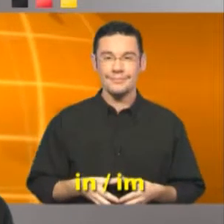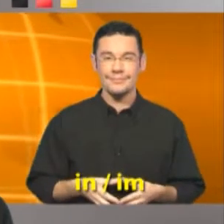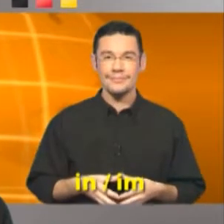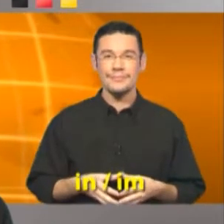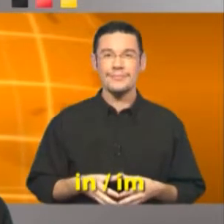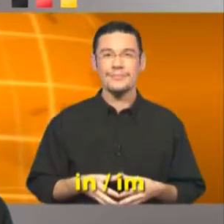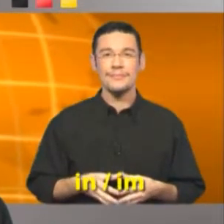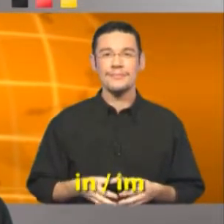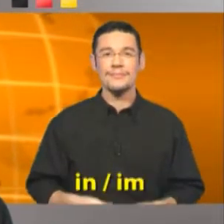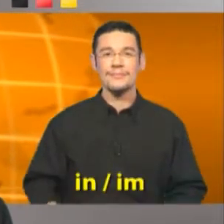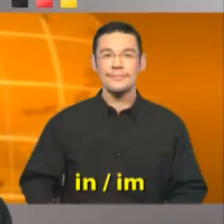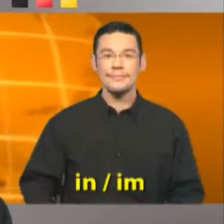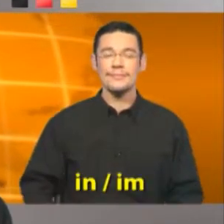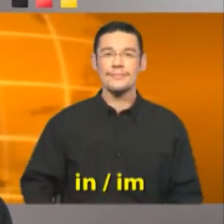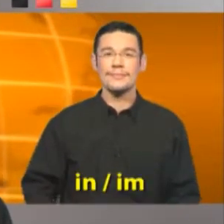In